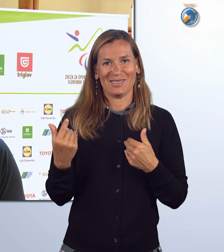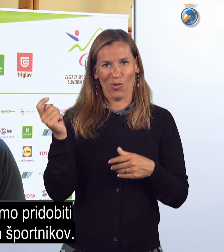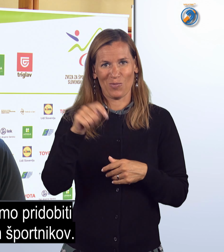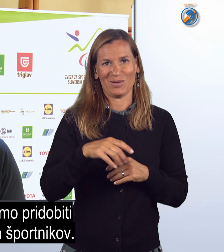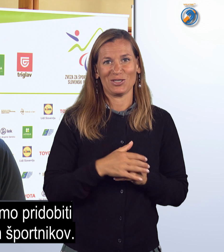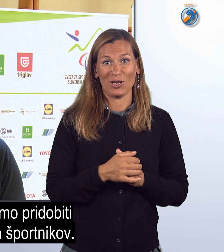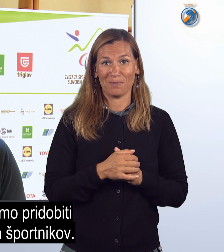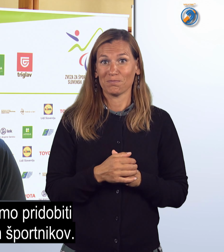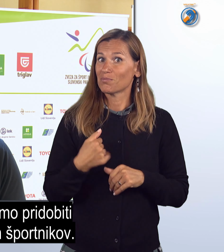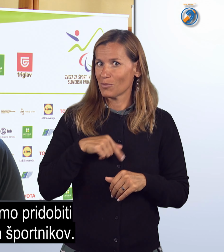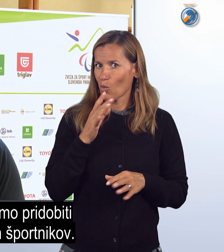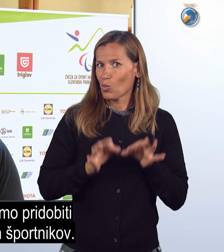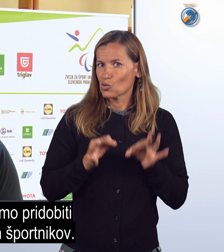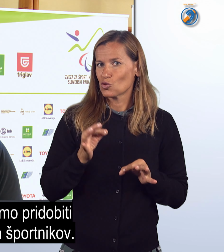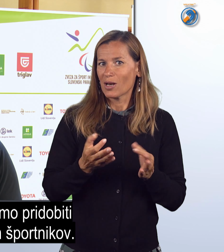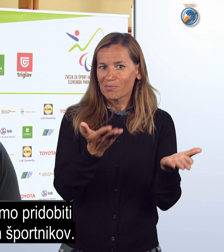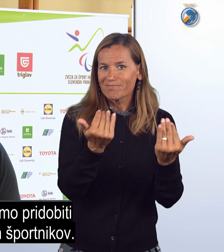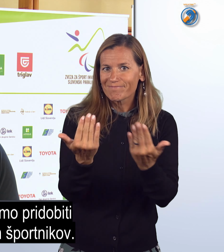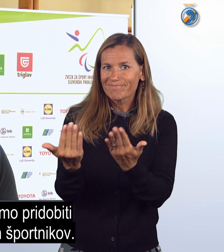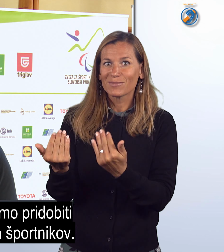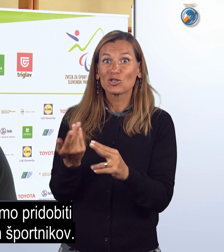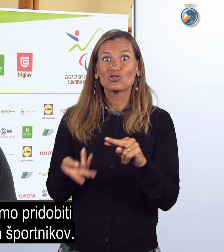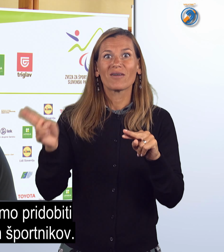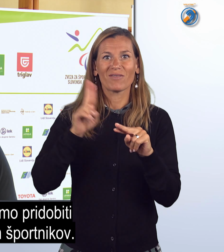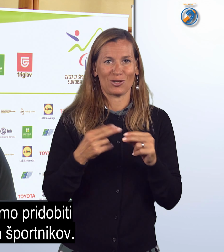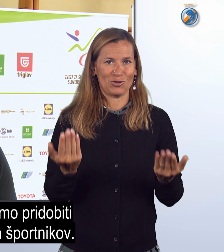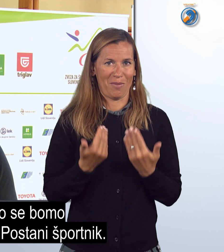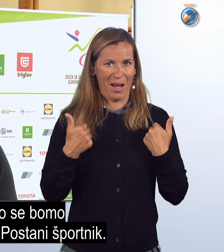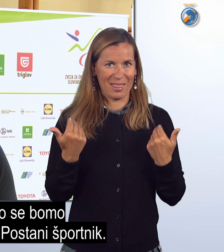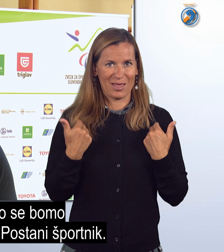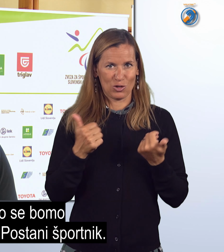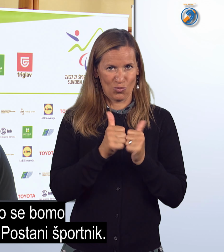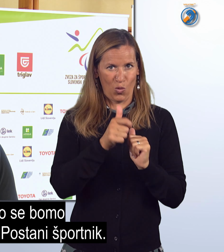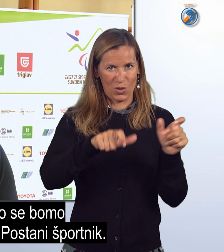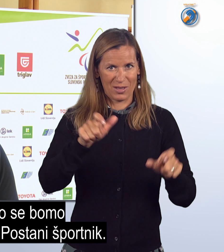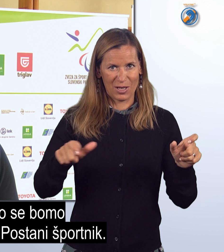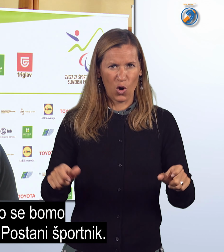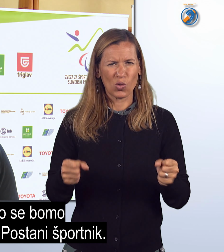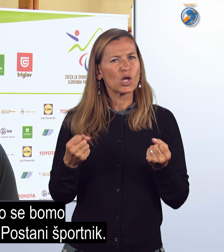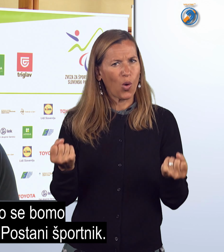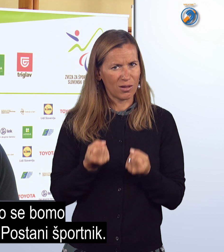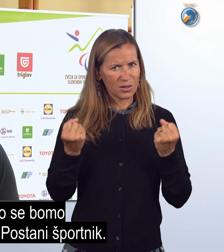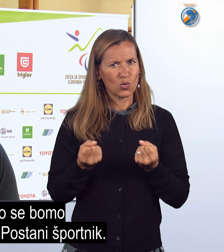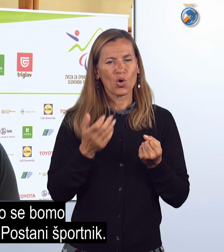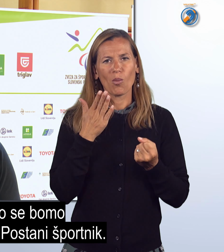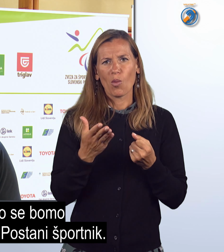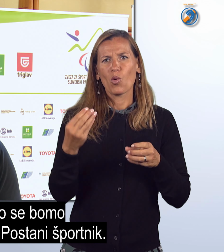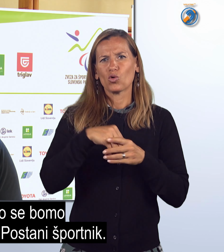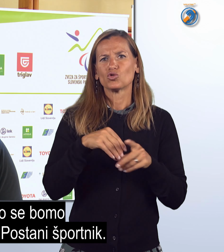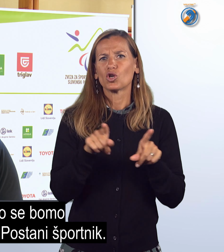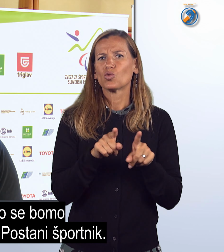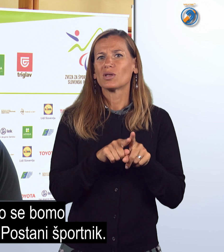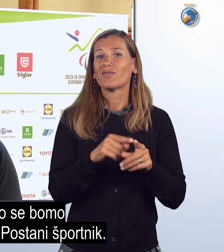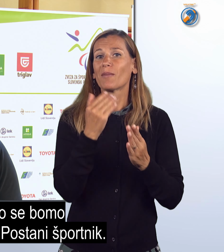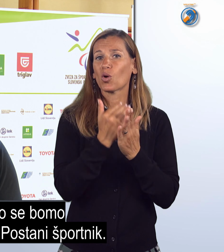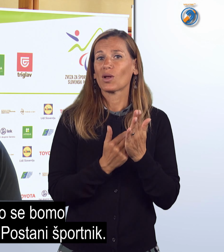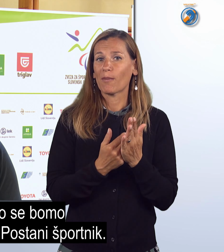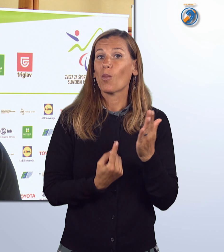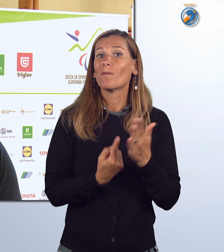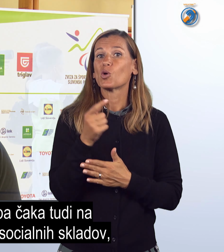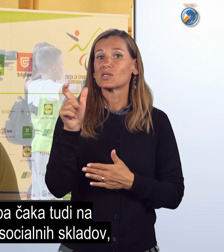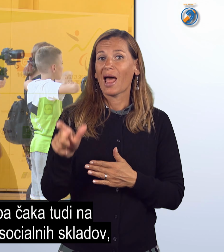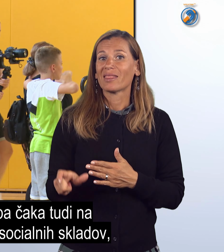Poskušali bomo pridobiti še več mladih športnikov, zelo aktivnosti bomo aktivirali v programu Postani